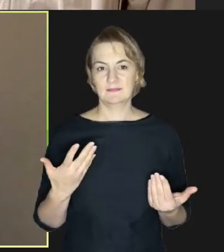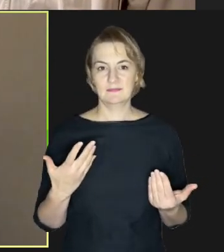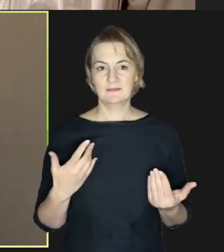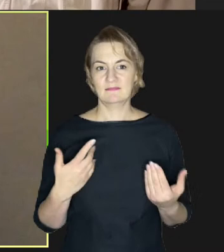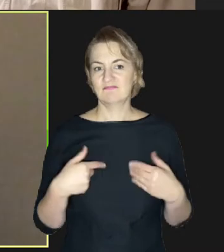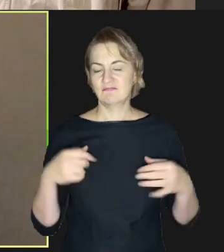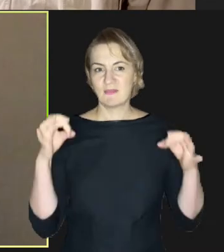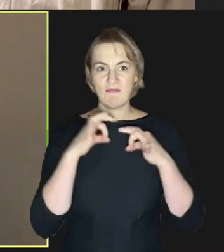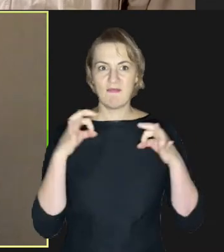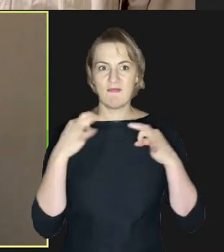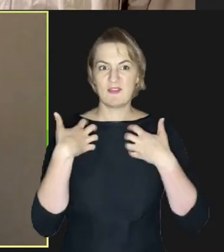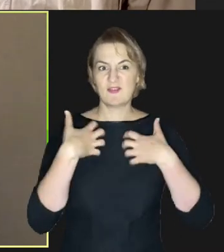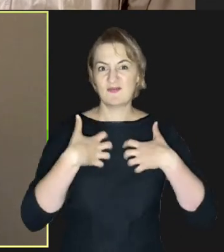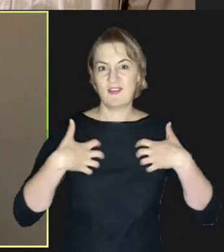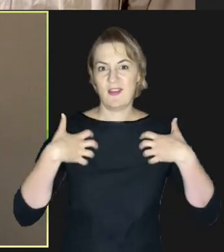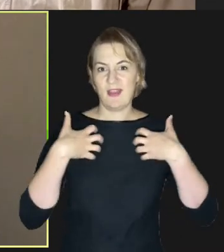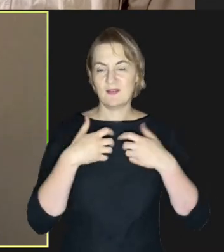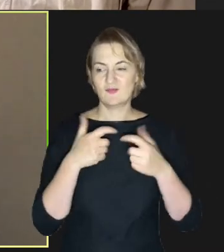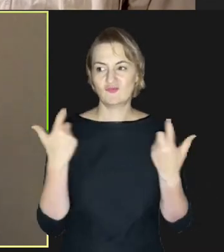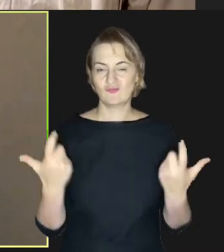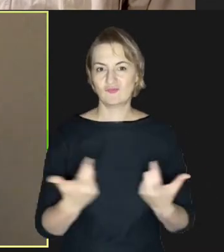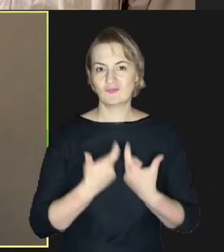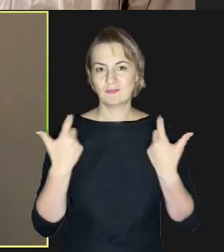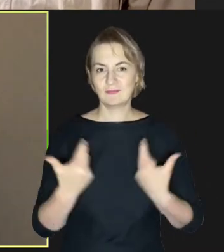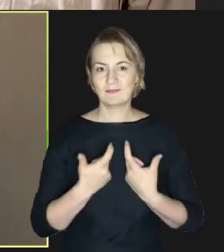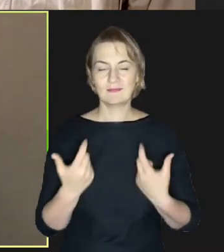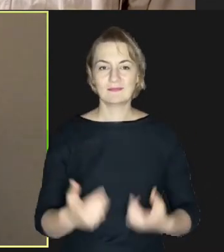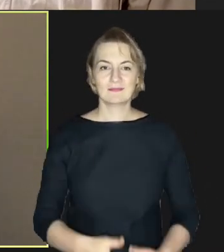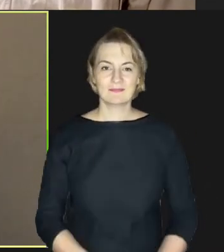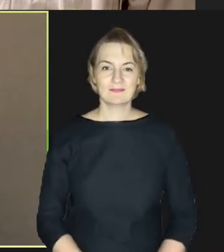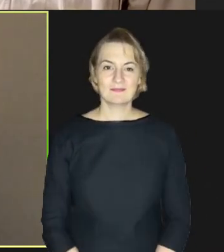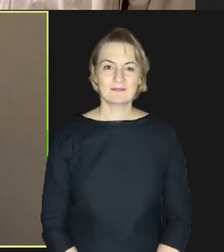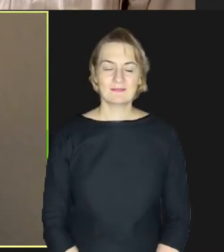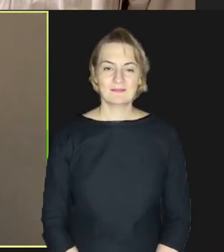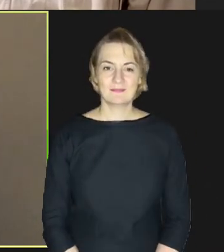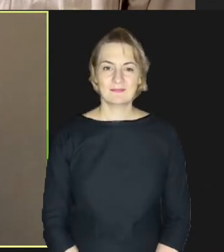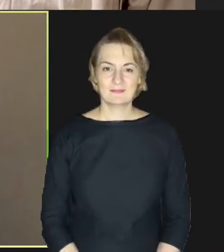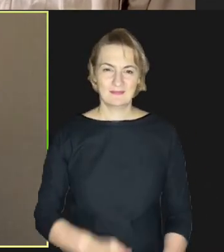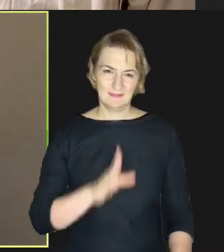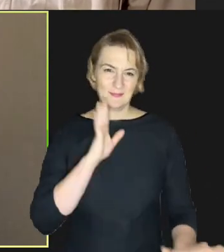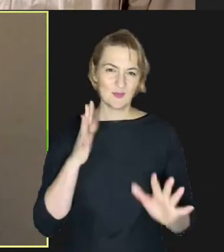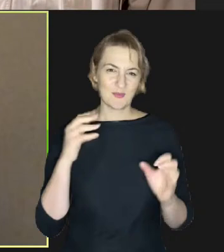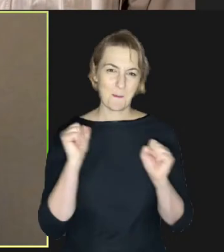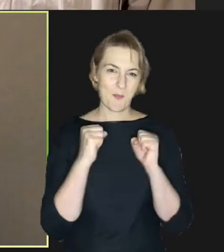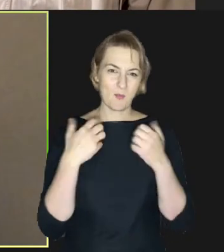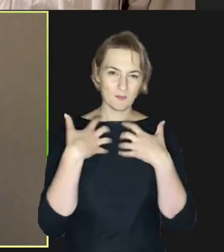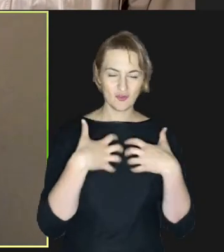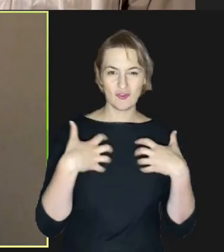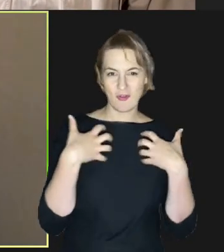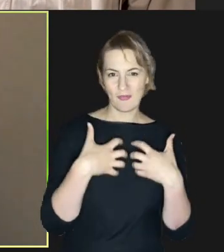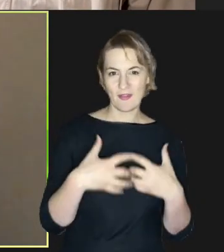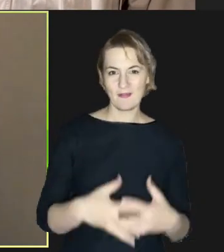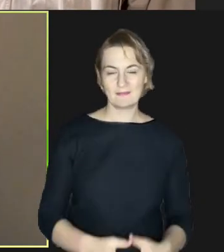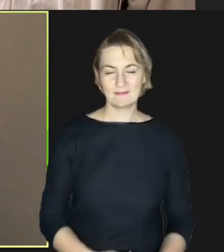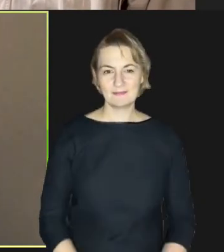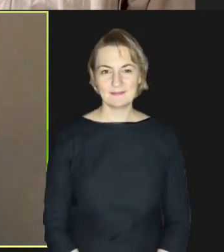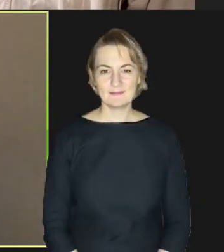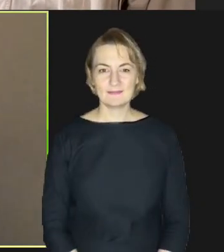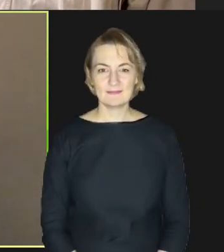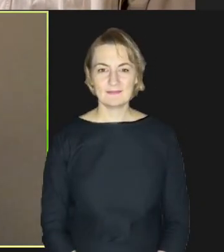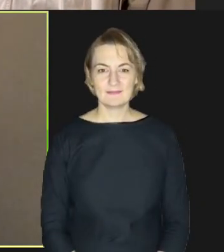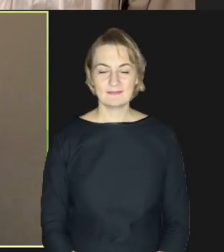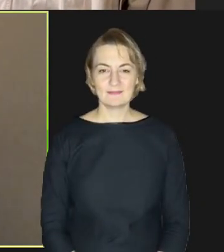straszny zwierz, który mu zagraża. No, tak jak się boi przyrody, no, prawda?